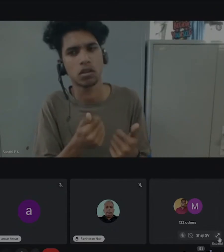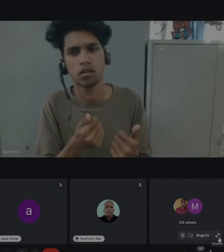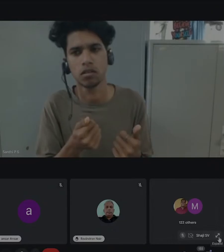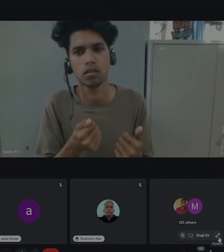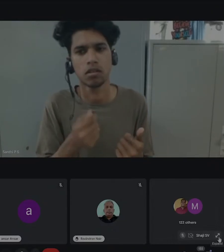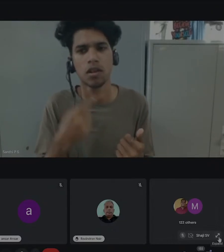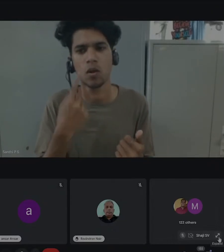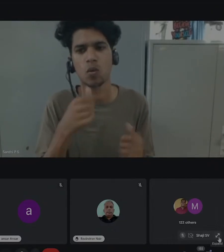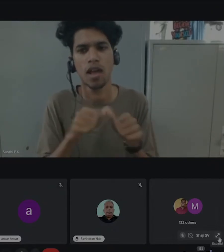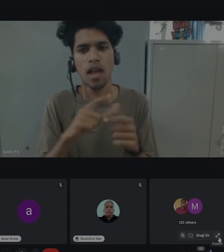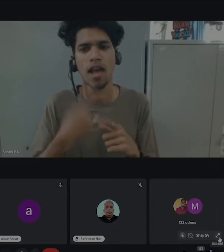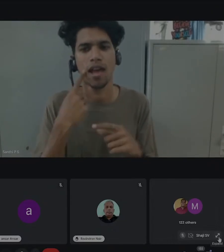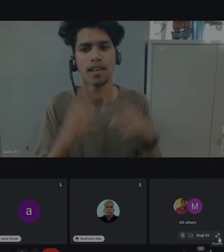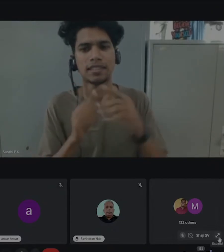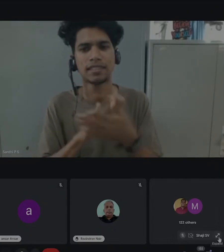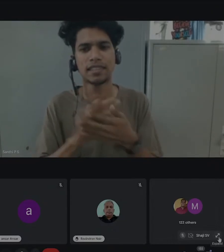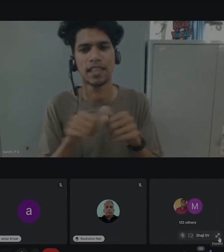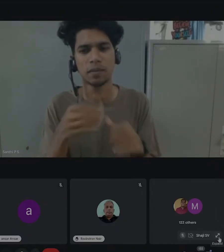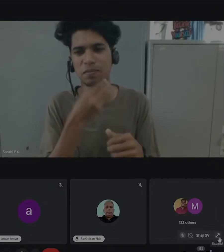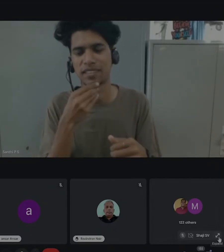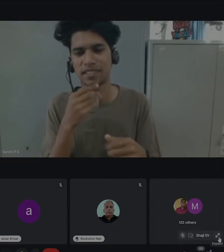ഓഫ് ചെയ്യാവോ? അജിതകുമാരി, ഓക്കെ.